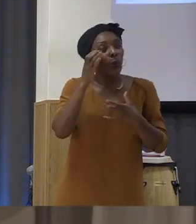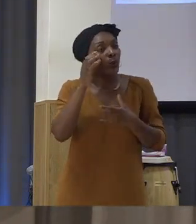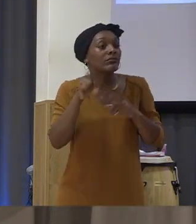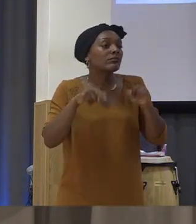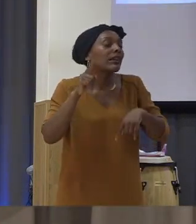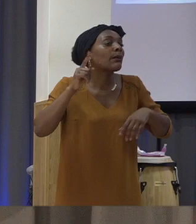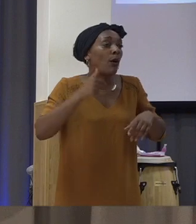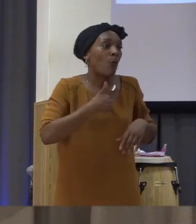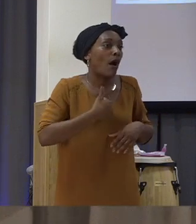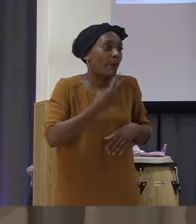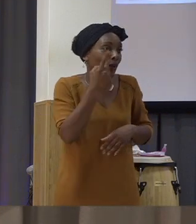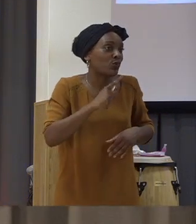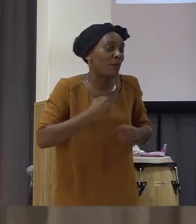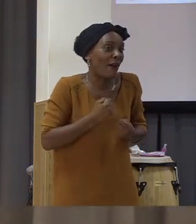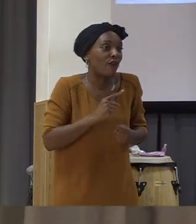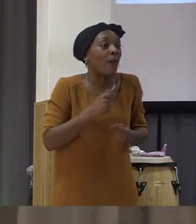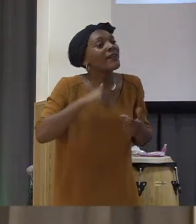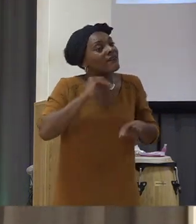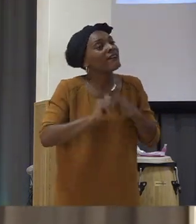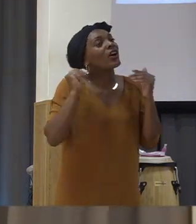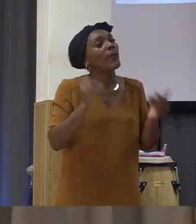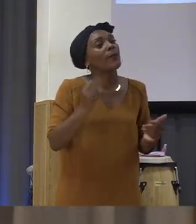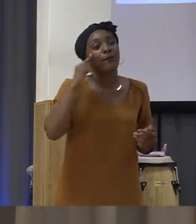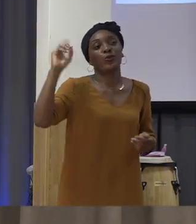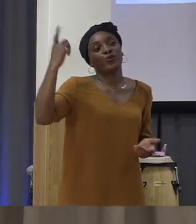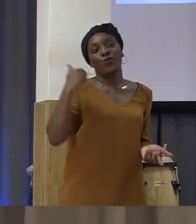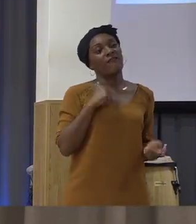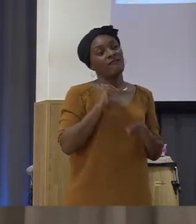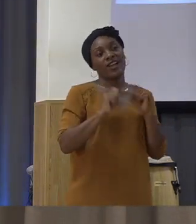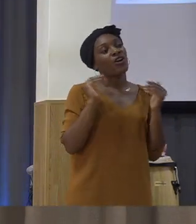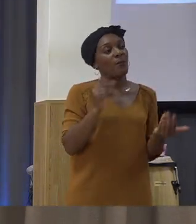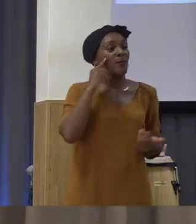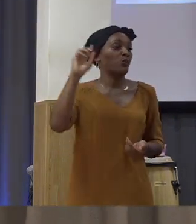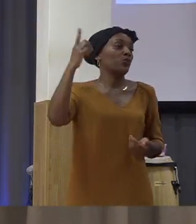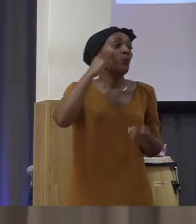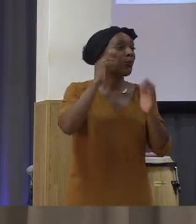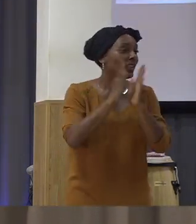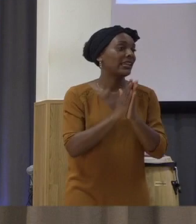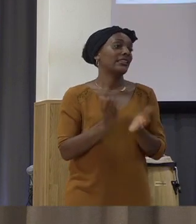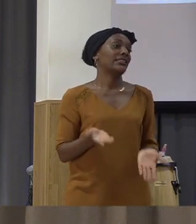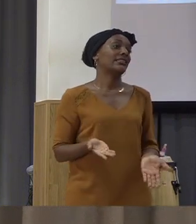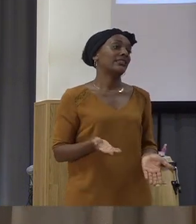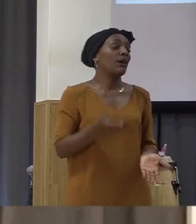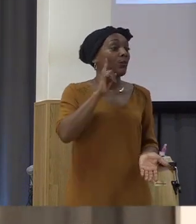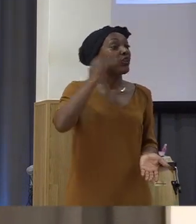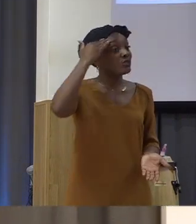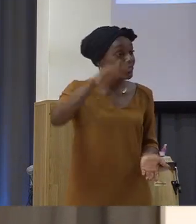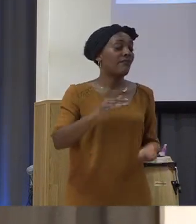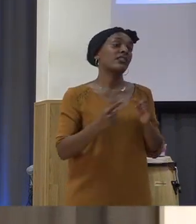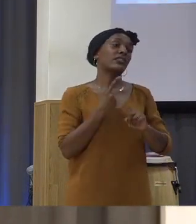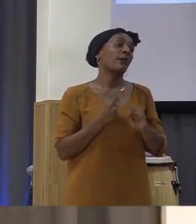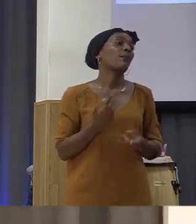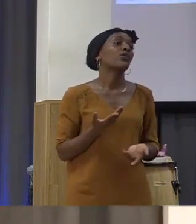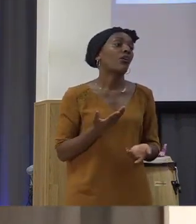n'étais pas spécialement doué. Mais je l'ai fait pour le Seigneur, je l'ai fait pour l'Église, parce que je savais que c'était quelque chose qui